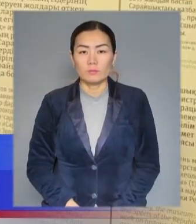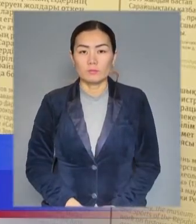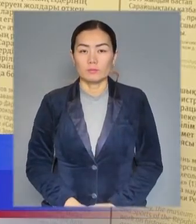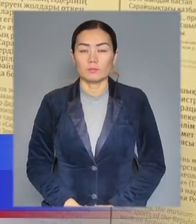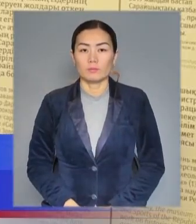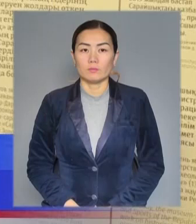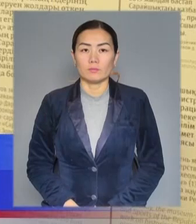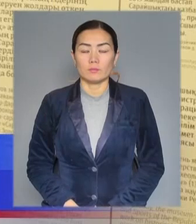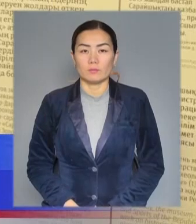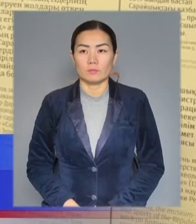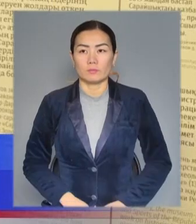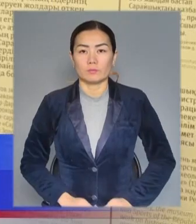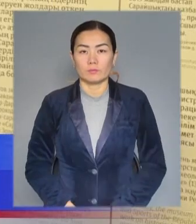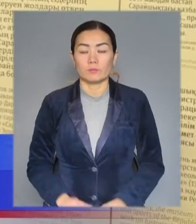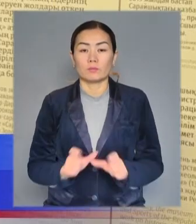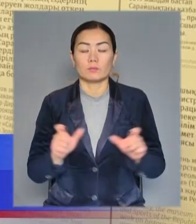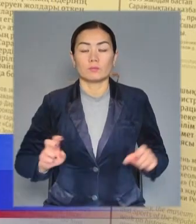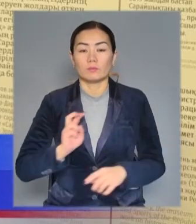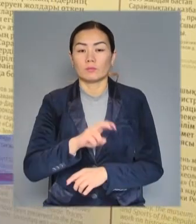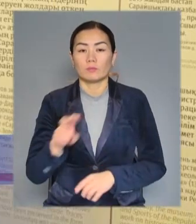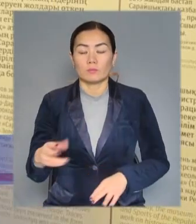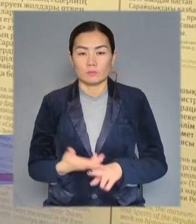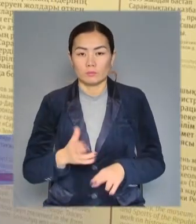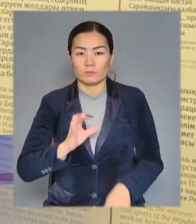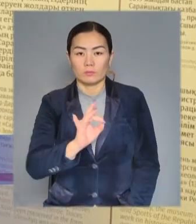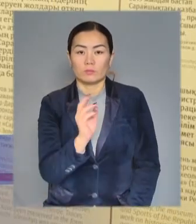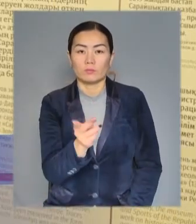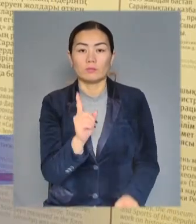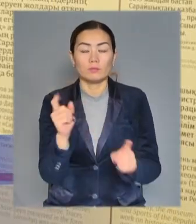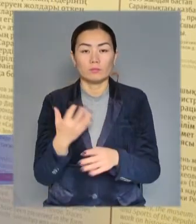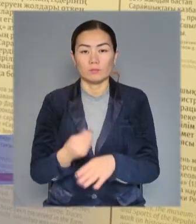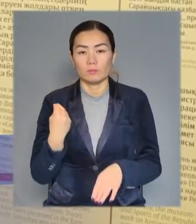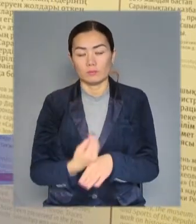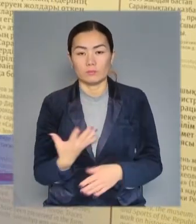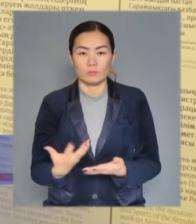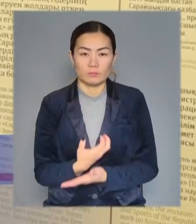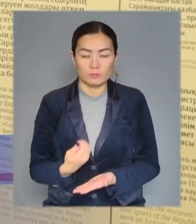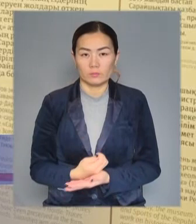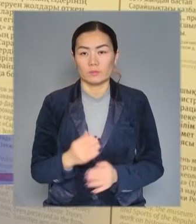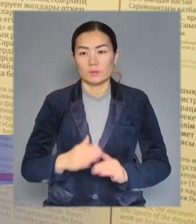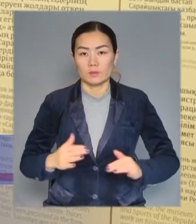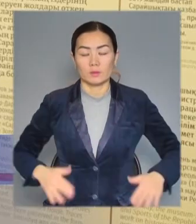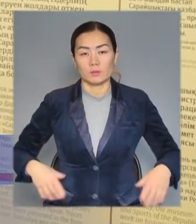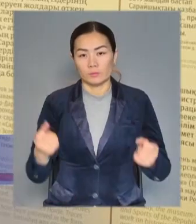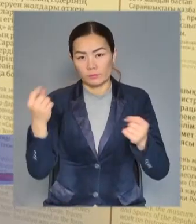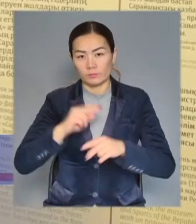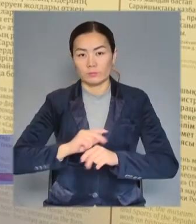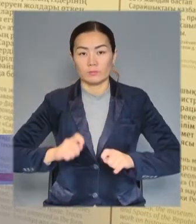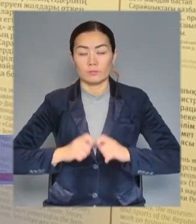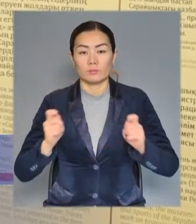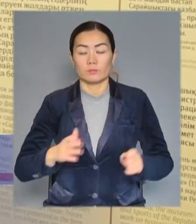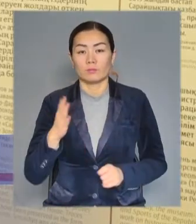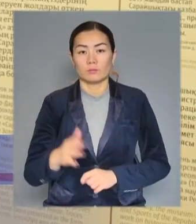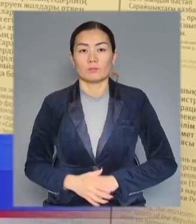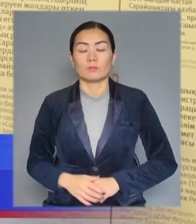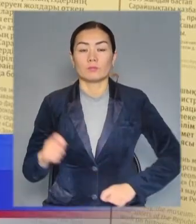Енді біз өзіміз мектептерімізге барған сәтте осы Сарайшықтан қандай құнды жәдігерлер табылды, соны оқушылармен таныстыратын боламыз.